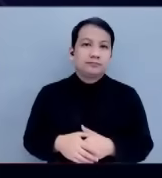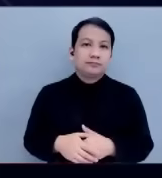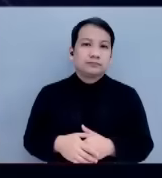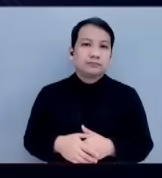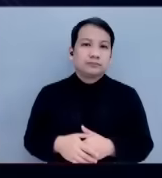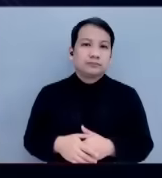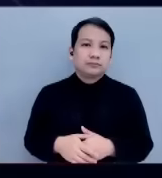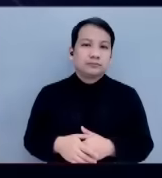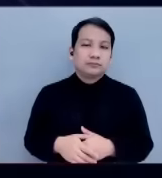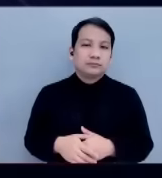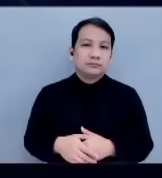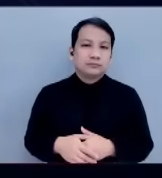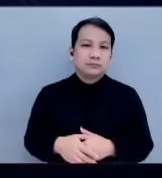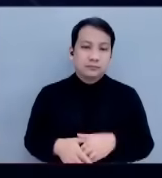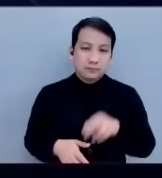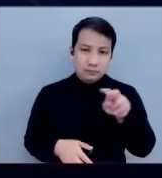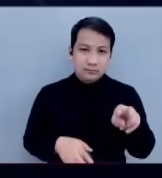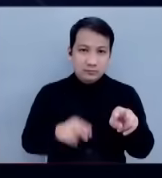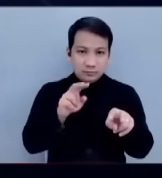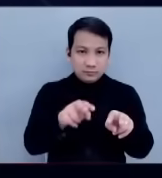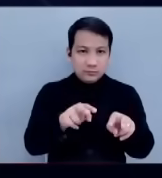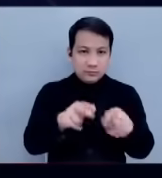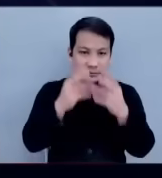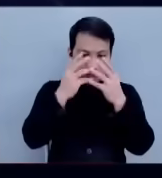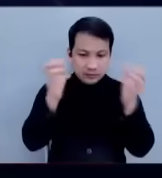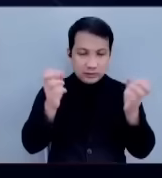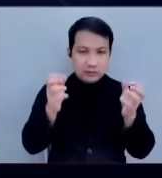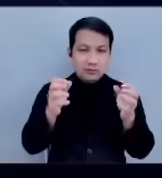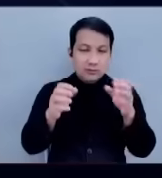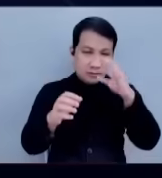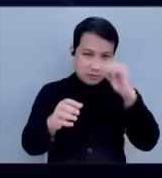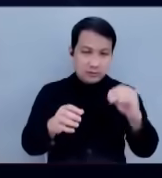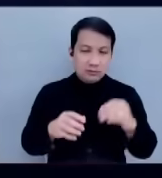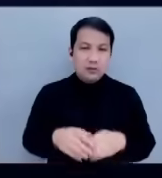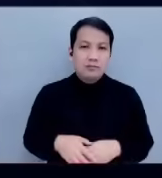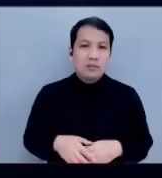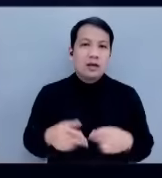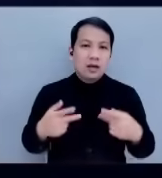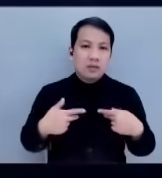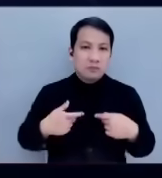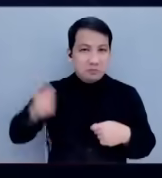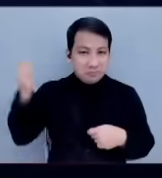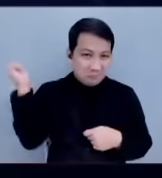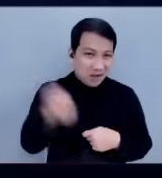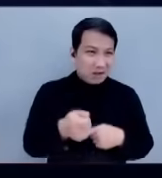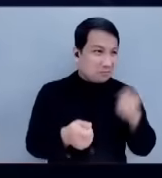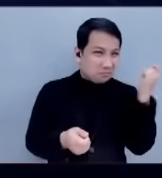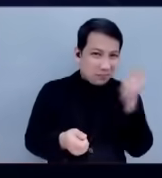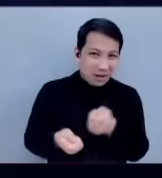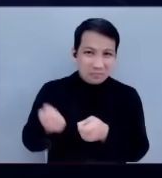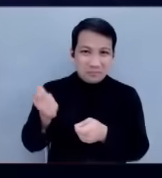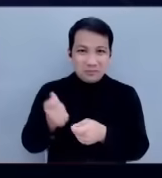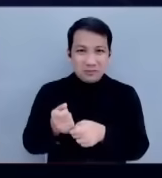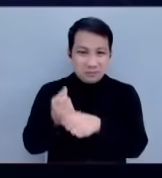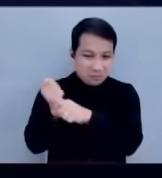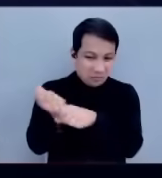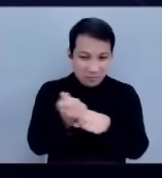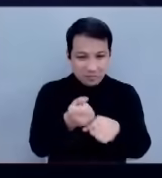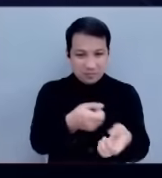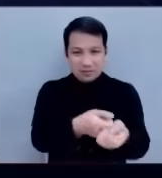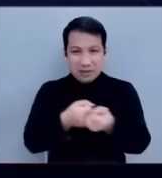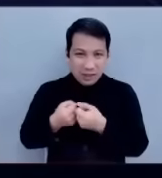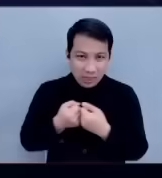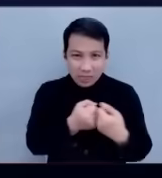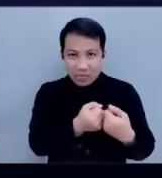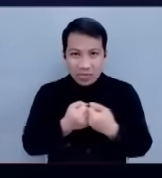Sa pool sa videong ito, ang mga galit na mga lalaki may nagpapaluan. Ang ilan naghihilahan at